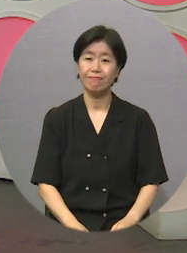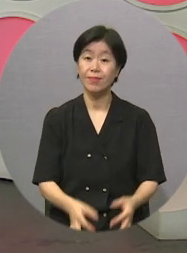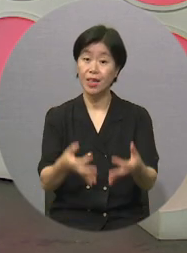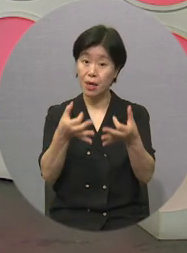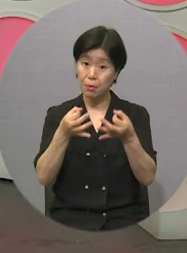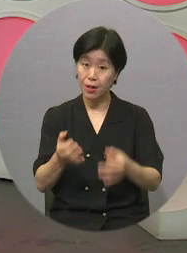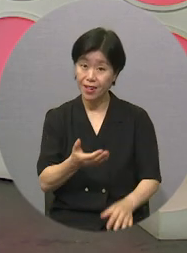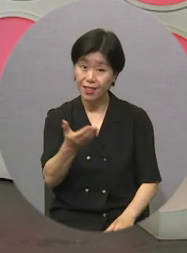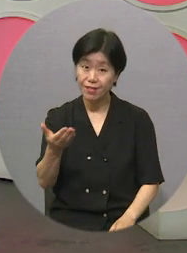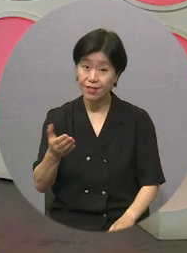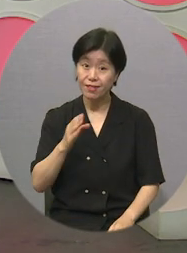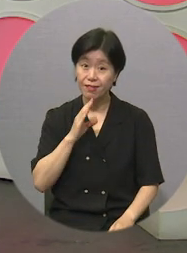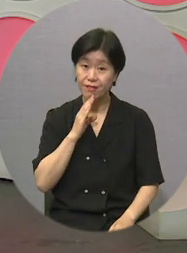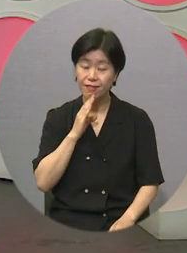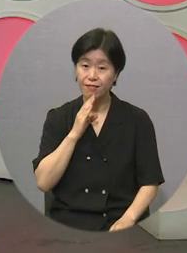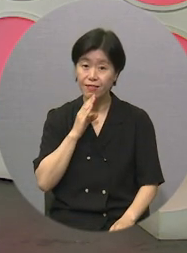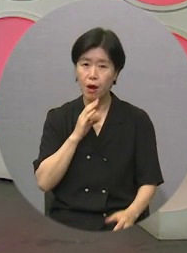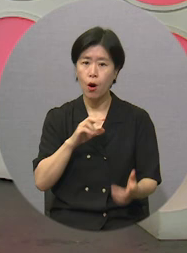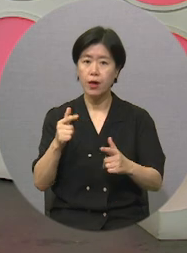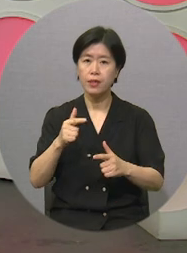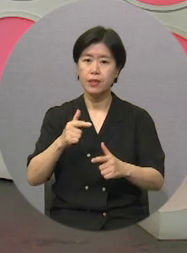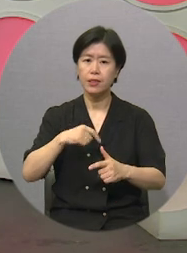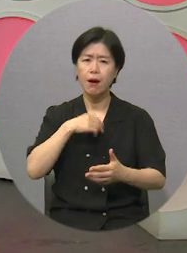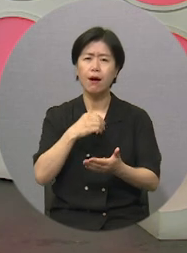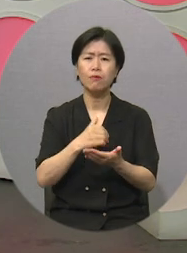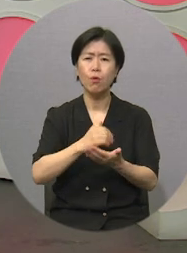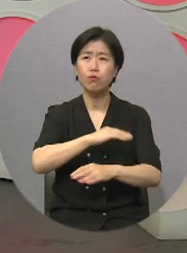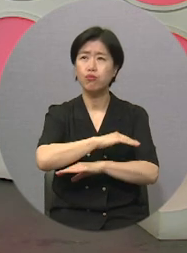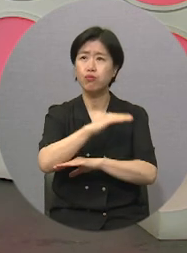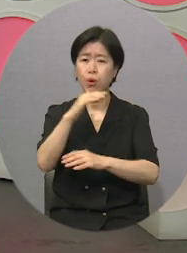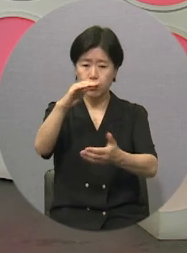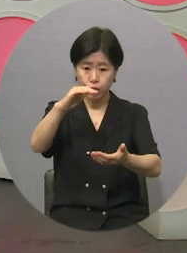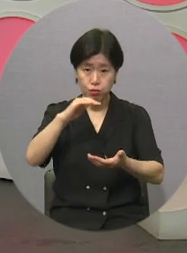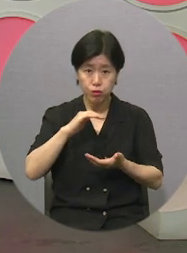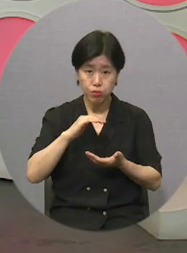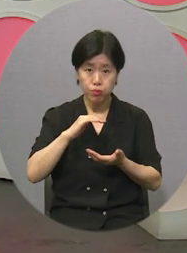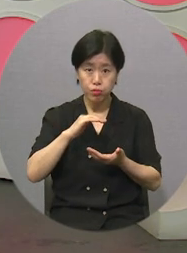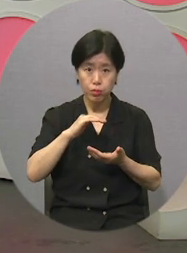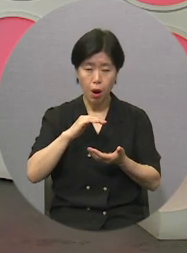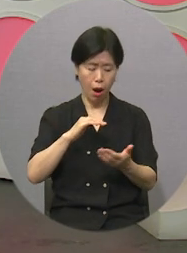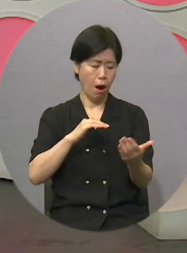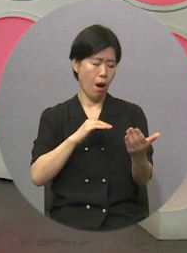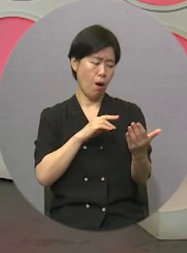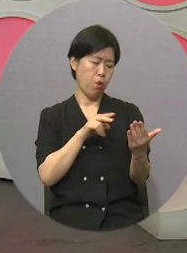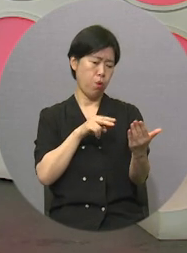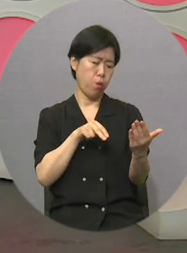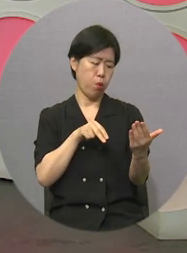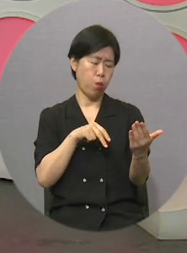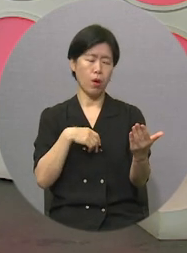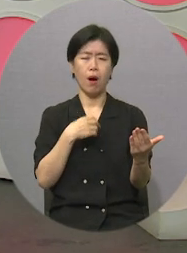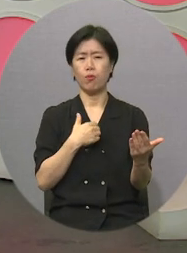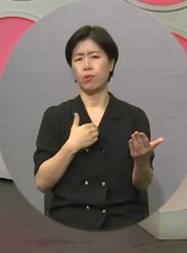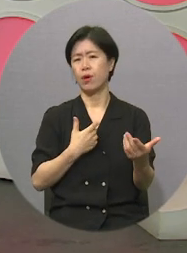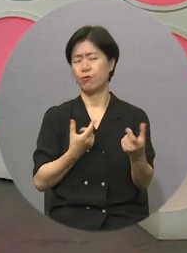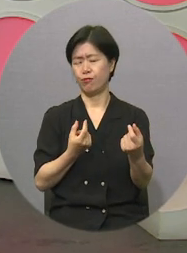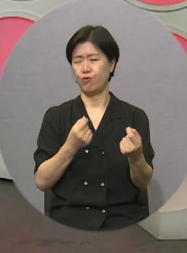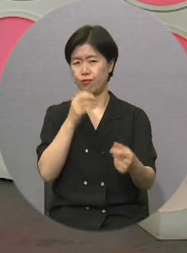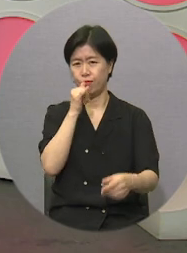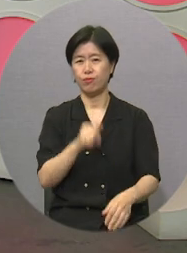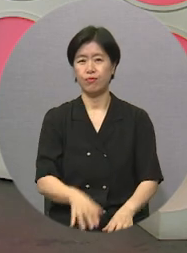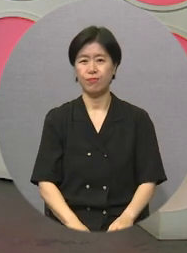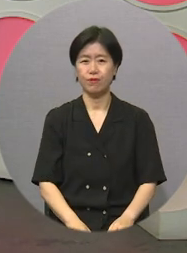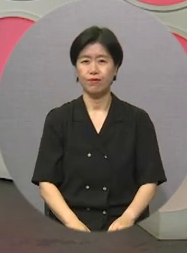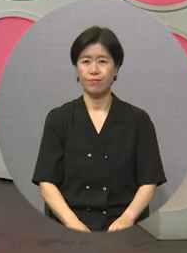시청자 여러분들이 이렇게 감동 사연을 보내줄 때마다 정말로 여기서 감동을 맨날 받고 있거든요. 근데